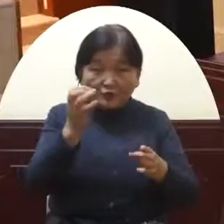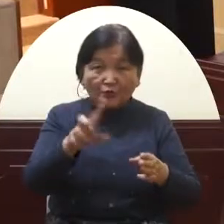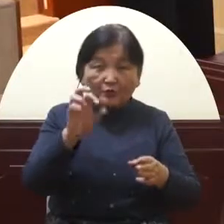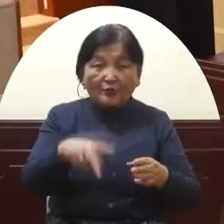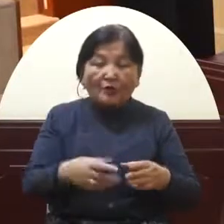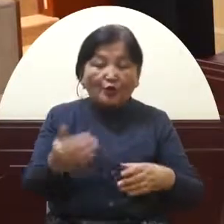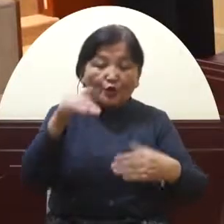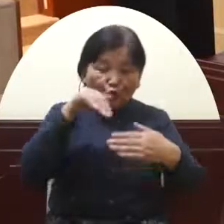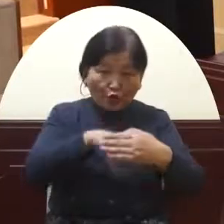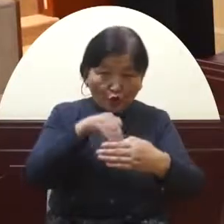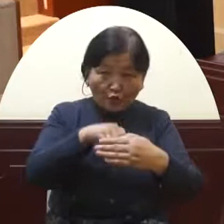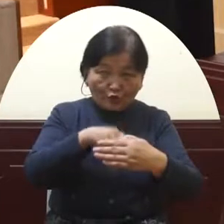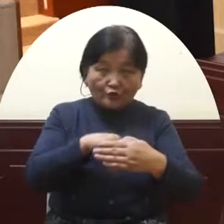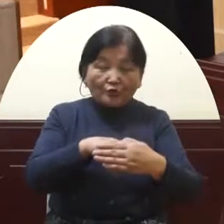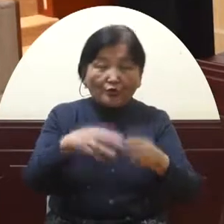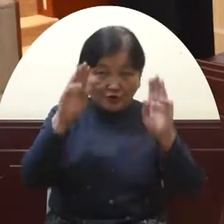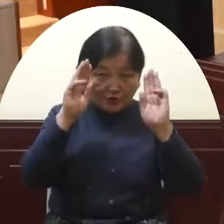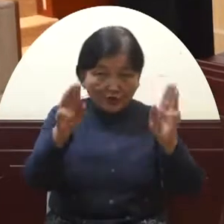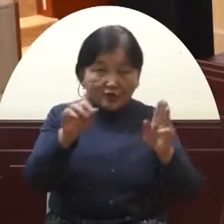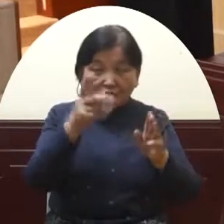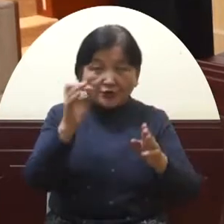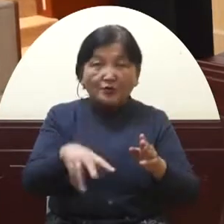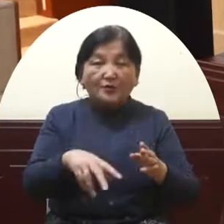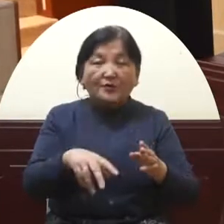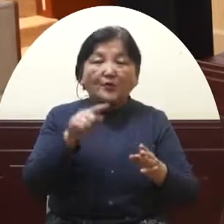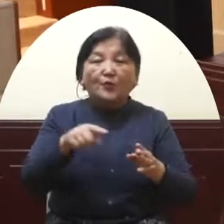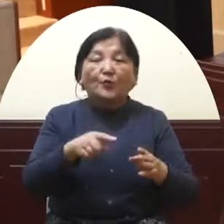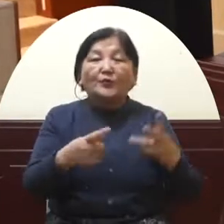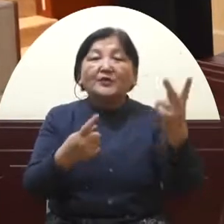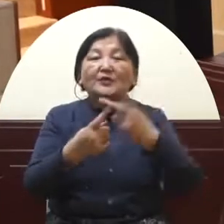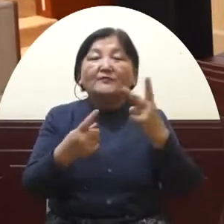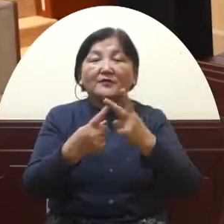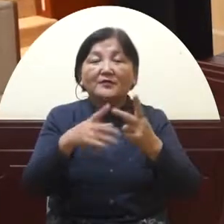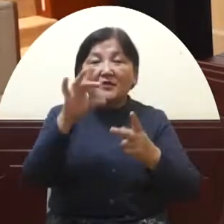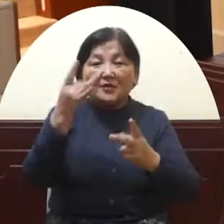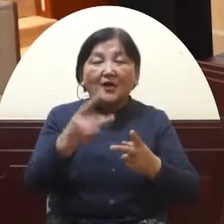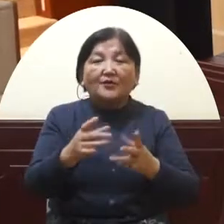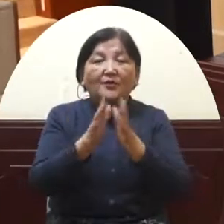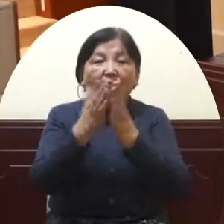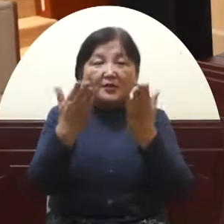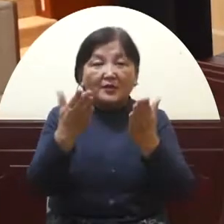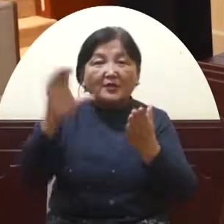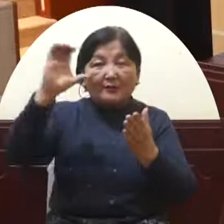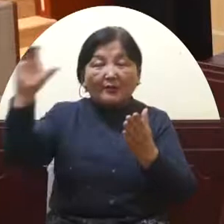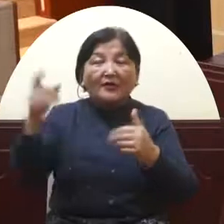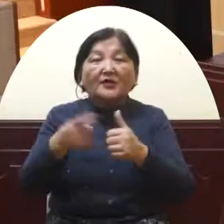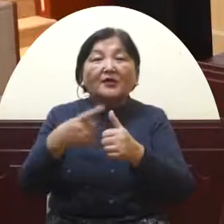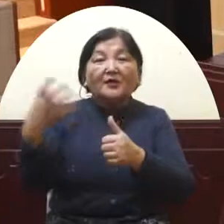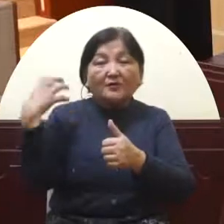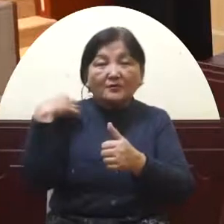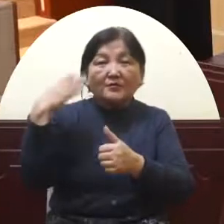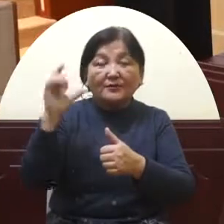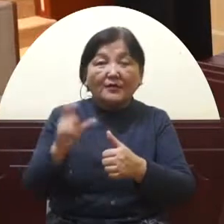асуудал биш, дотоод то шийдэж болох, тэр эзэмшигчдийг нь ил тод болгох тухай асуудал бол чухал. Тий. А бид нэр